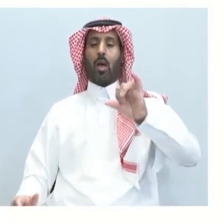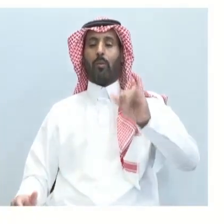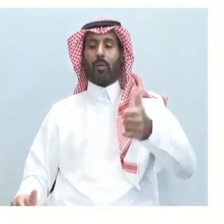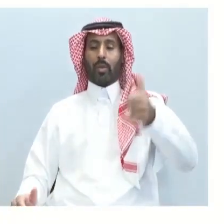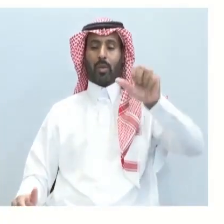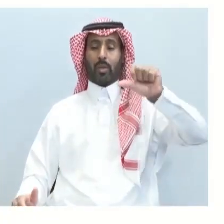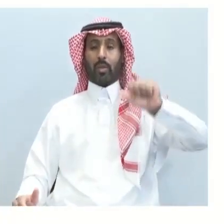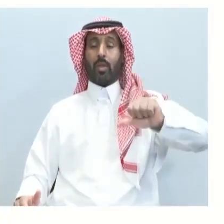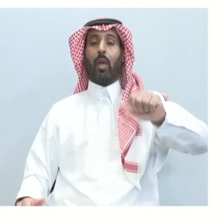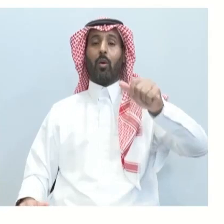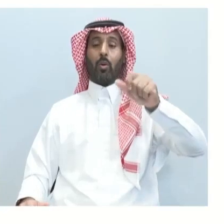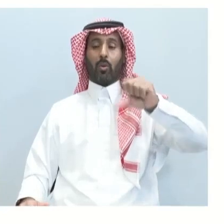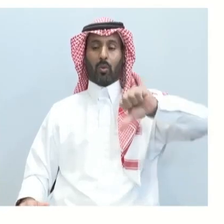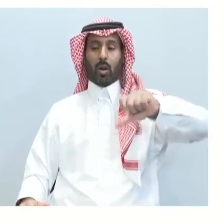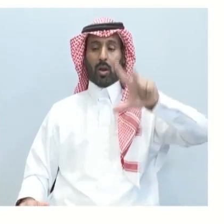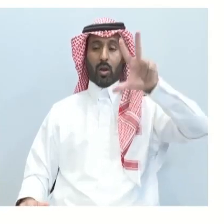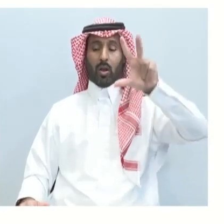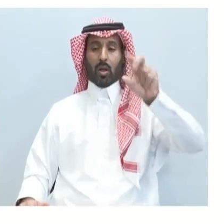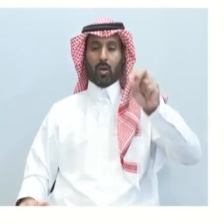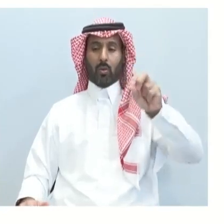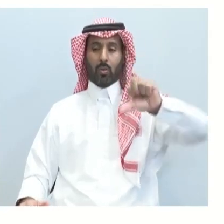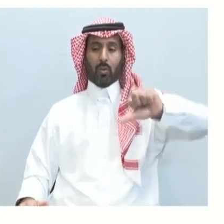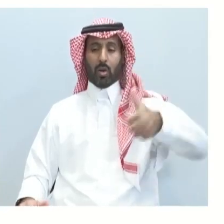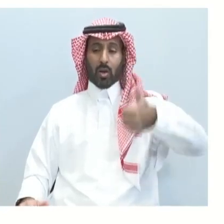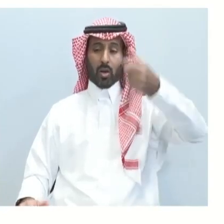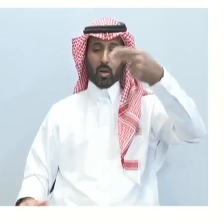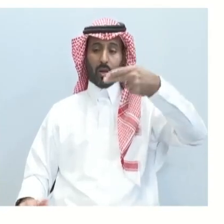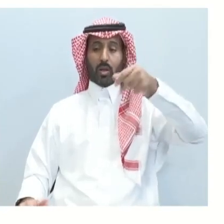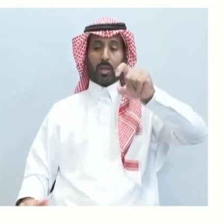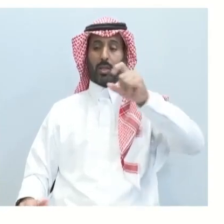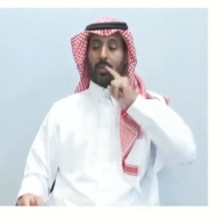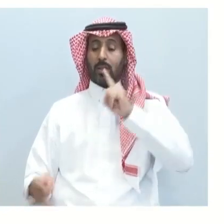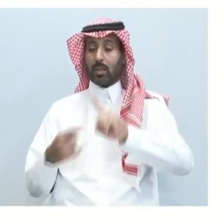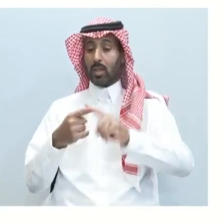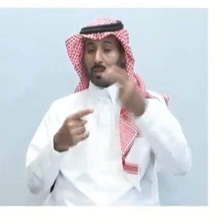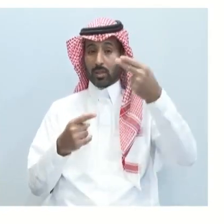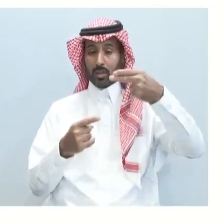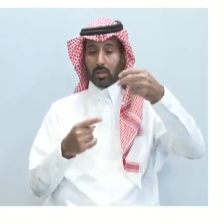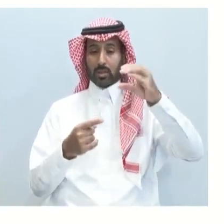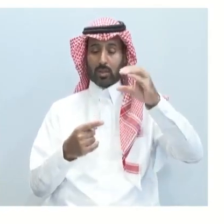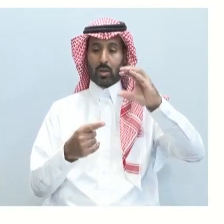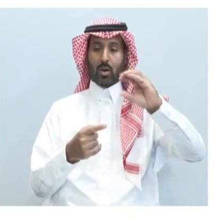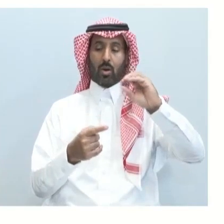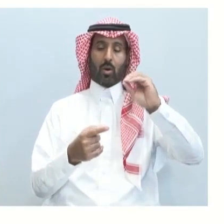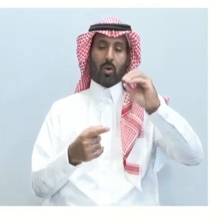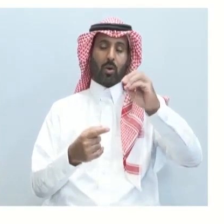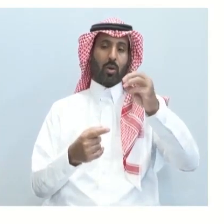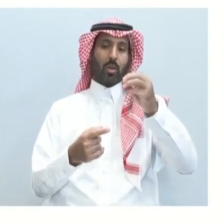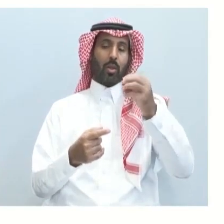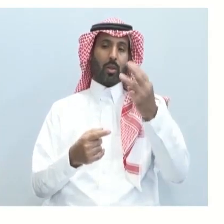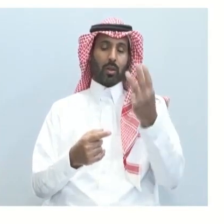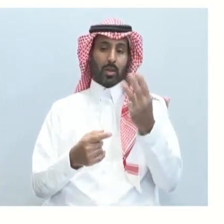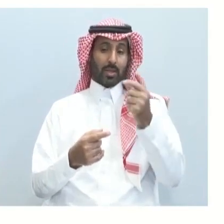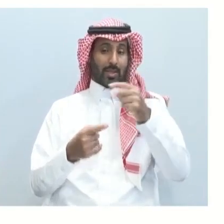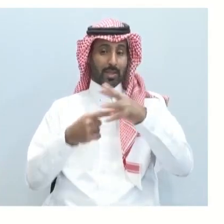في البدايه تدريب اشرح كيف يمكن ان يكون ايون الاتش سي او 3 سالب